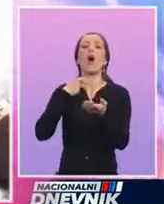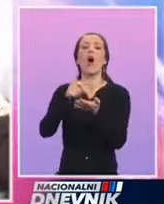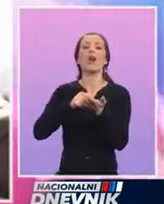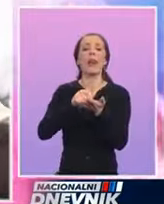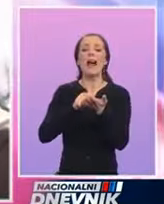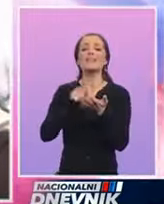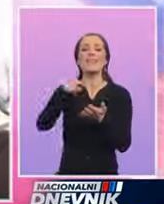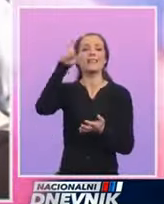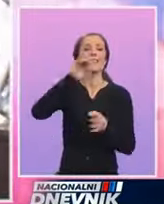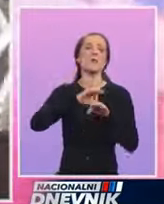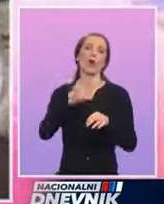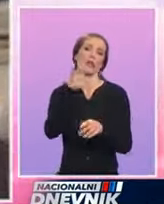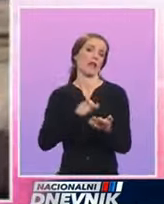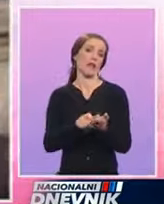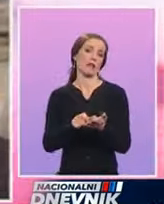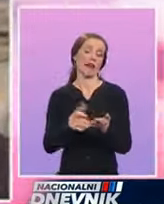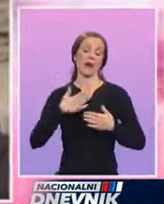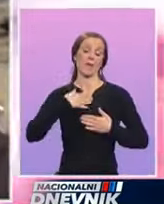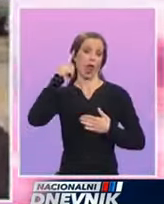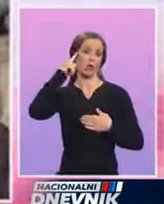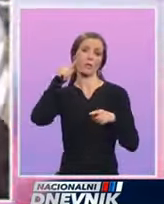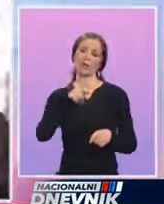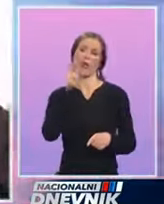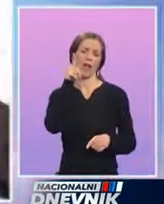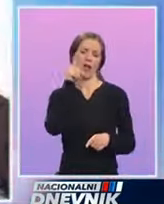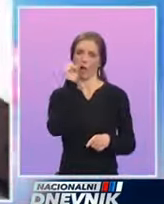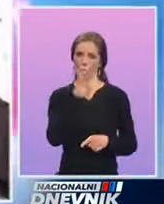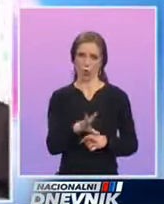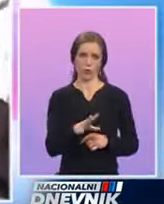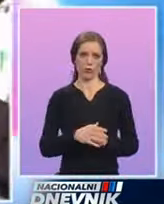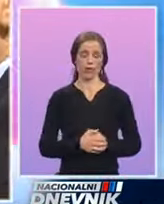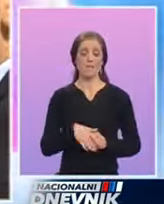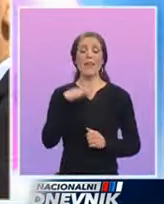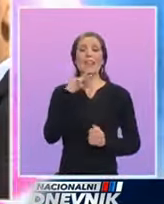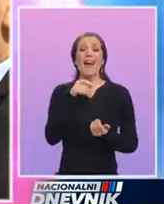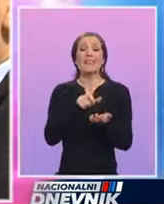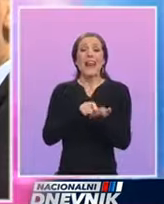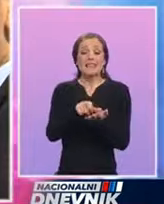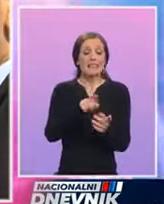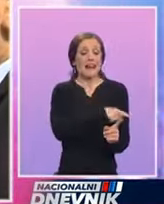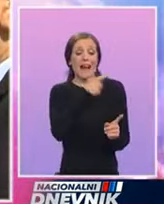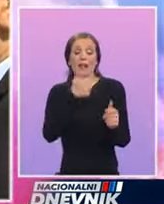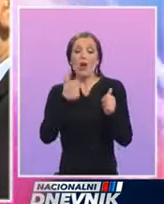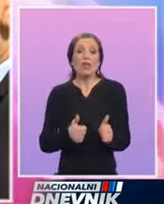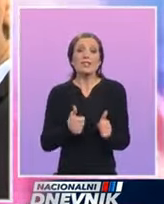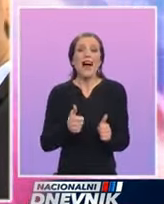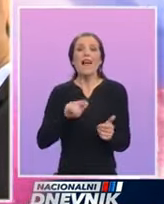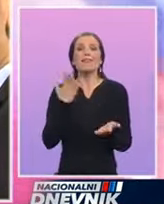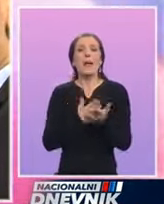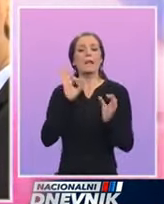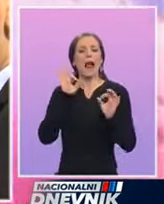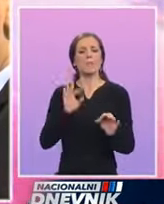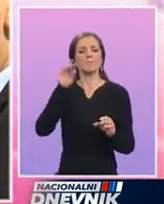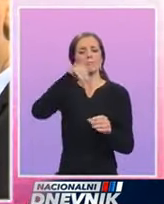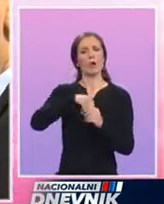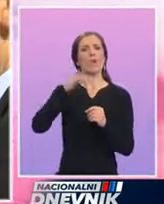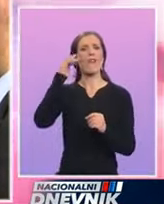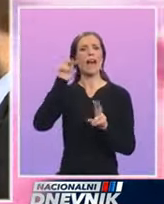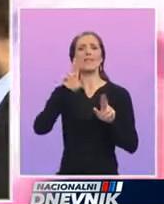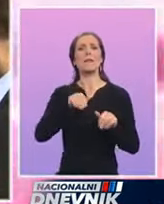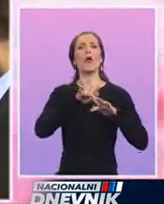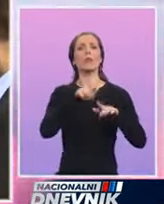jedna stranka. To je po našem mišljenju jako, jako loše. Jedina stranka koja do sada nije bila u prilici da presudno utiče na politiku